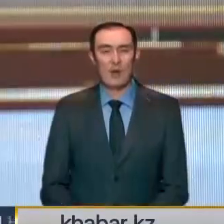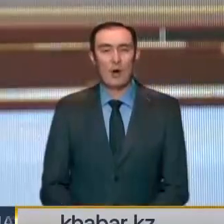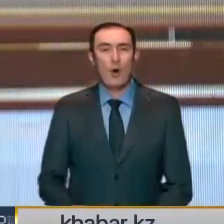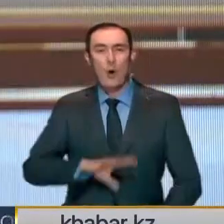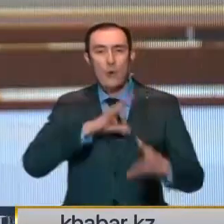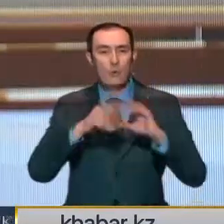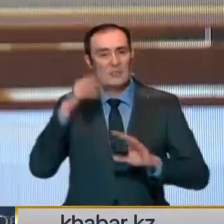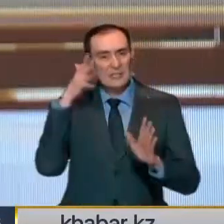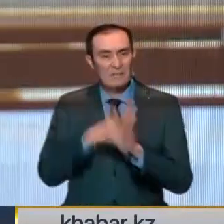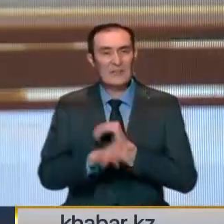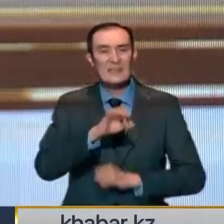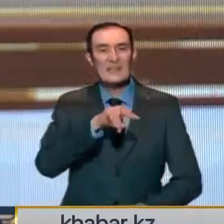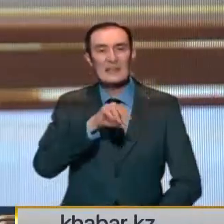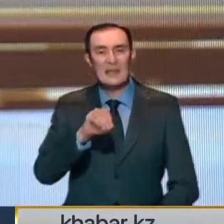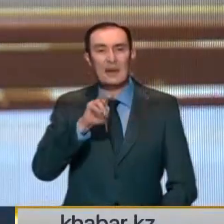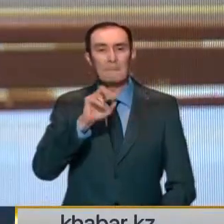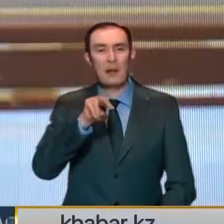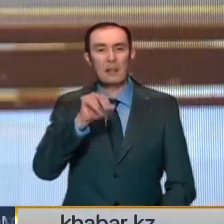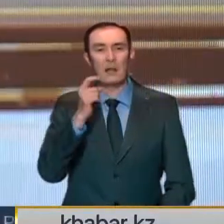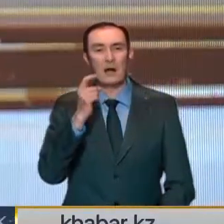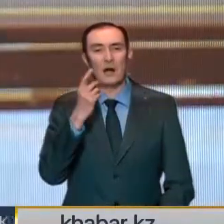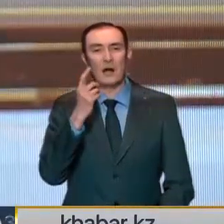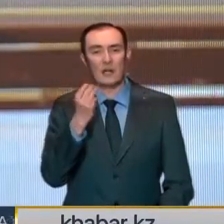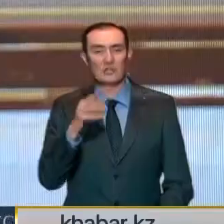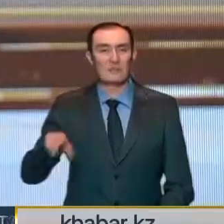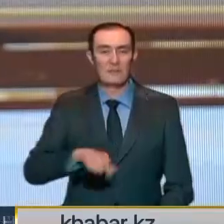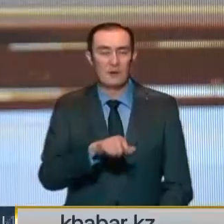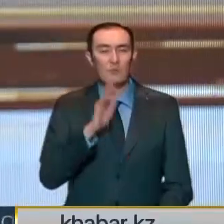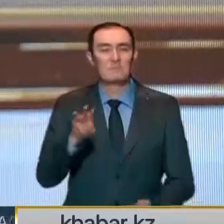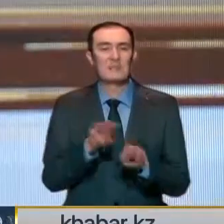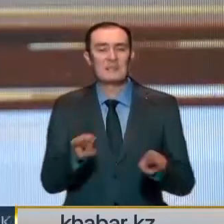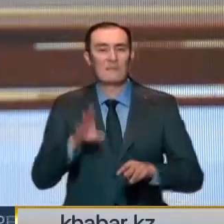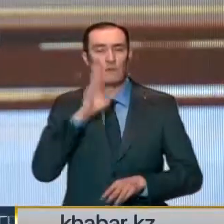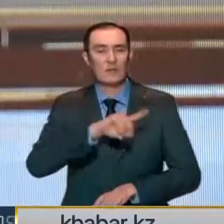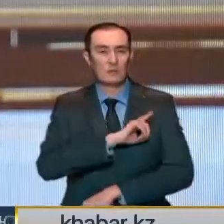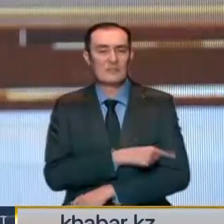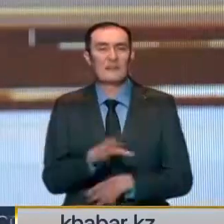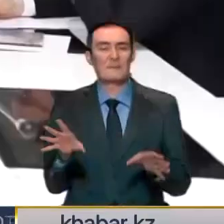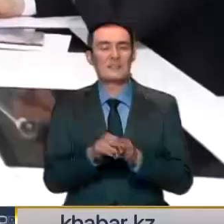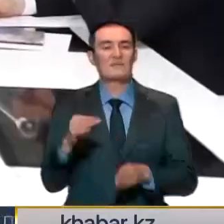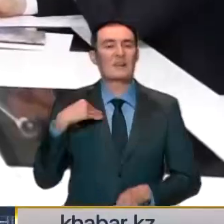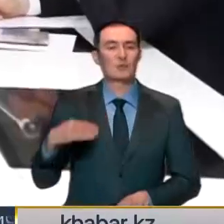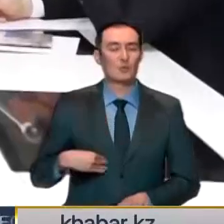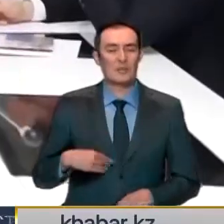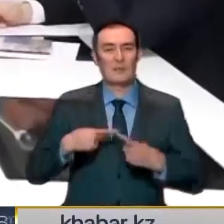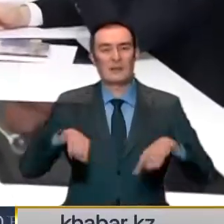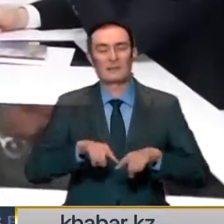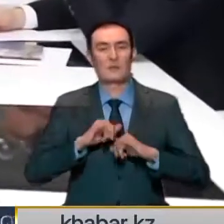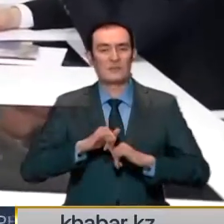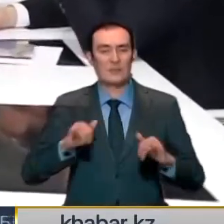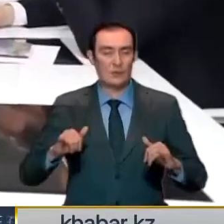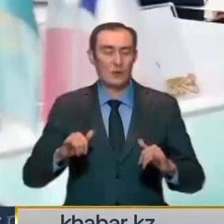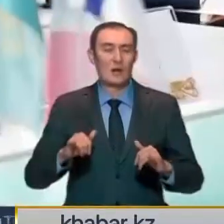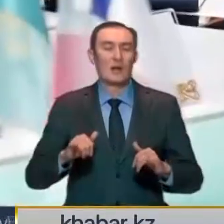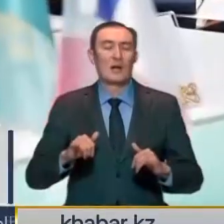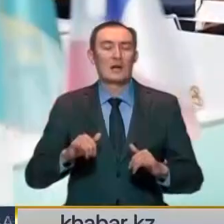Комплексное исследование Или Балхашского бассейна планирует провести Министерство водных ресурсов совместно с Французским агентством развития и Бюро геологических